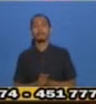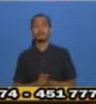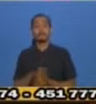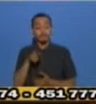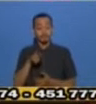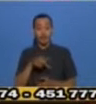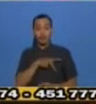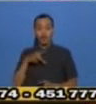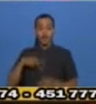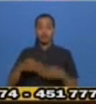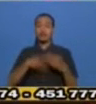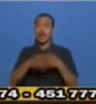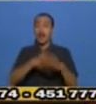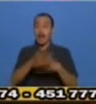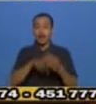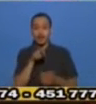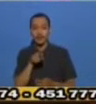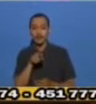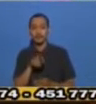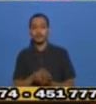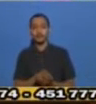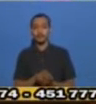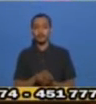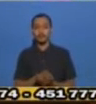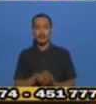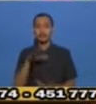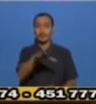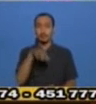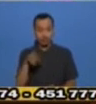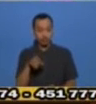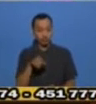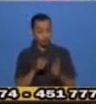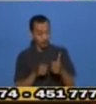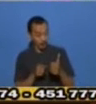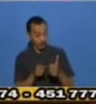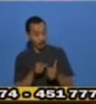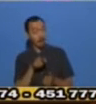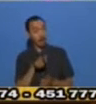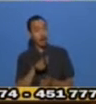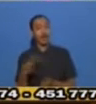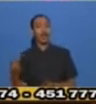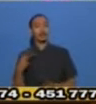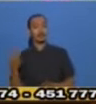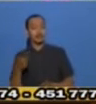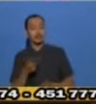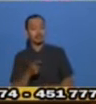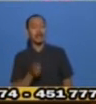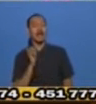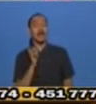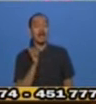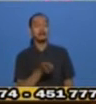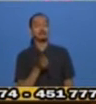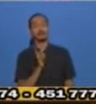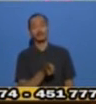ini memungkinkan untuk melakukan jemput gitu ya, jemput sasaran, kita anjurkan.